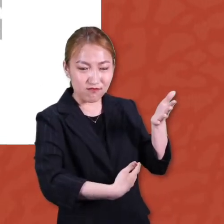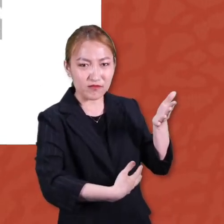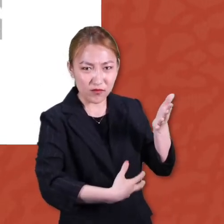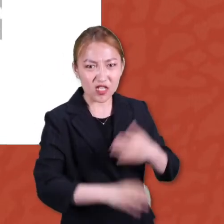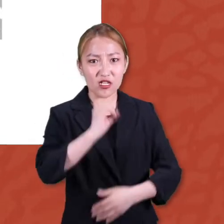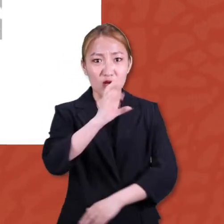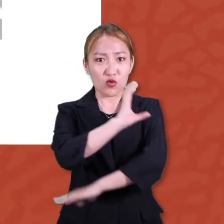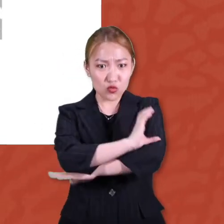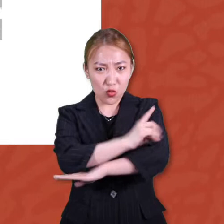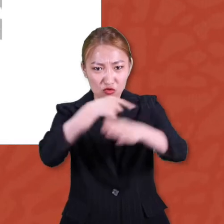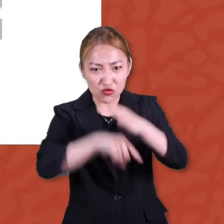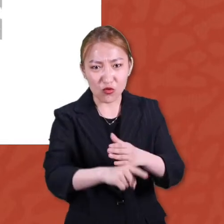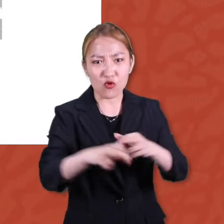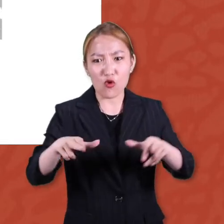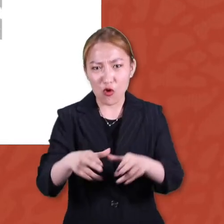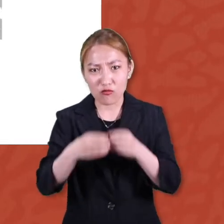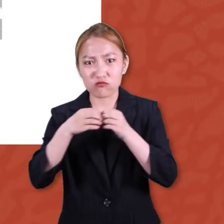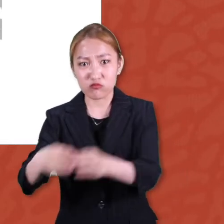интеграцчлал болон тэгш хамруулах бодлогын хөгжил,